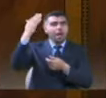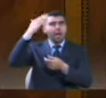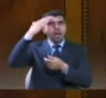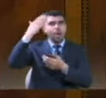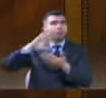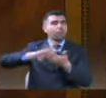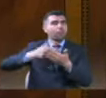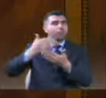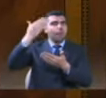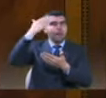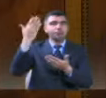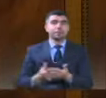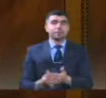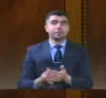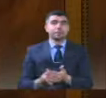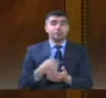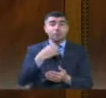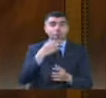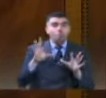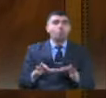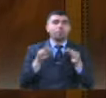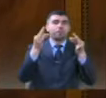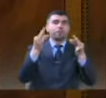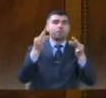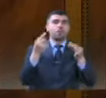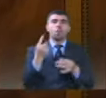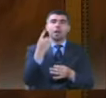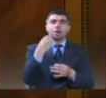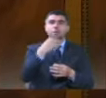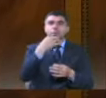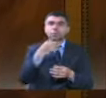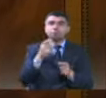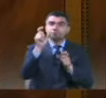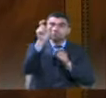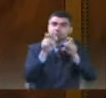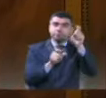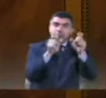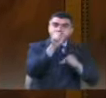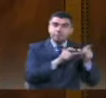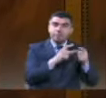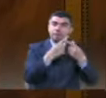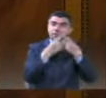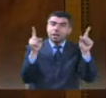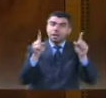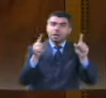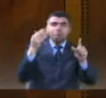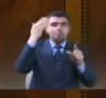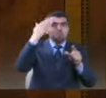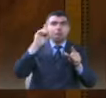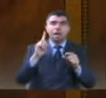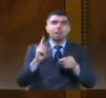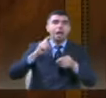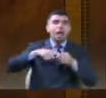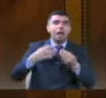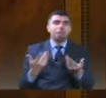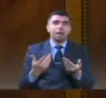التفاصيل. ولكن كاينه واحد القضيه، عندنا فئات وعندنا شرائح ما كتعرفش شنو هي النقابه،